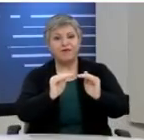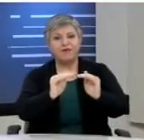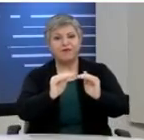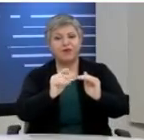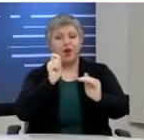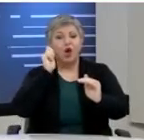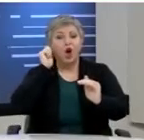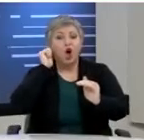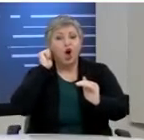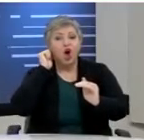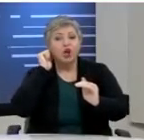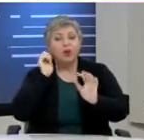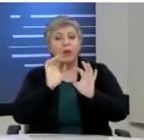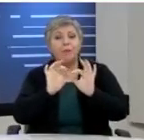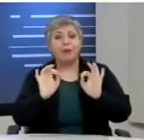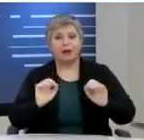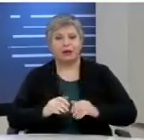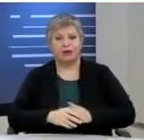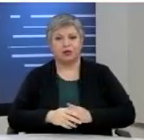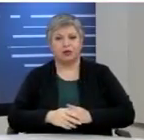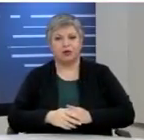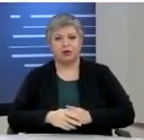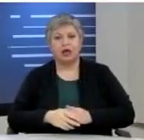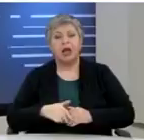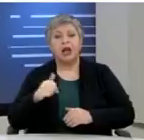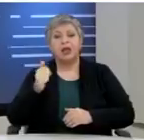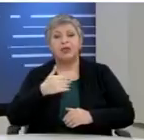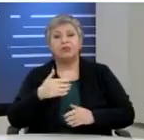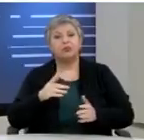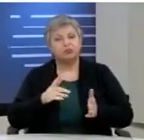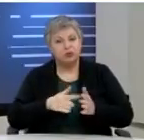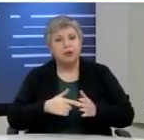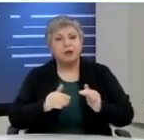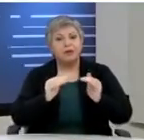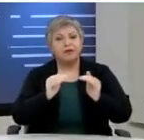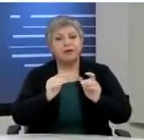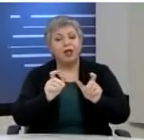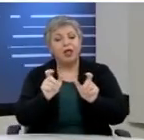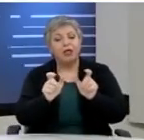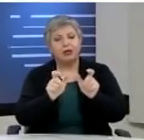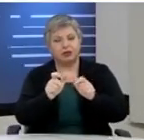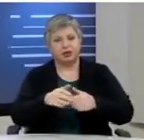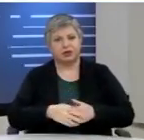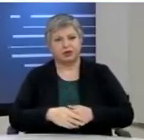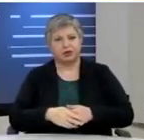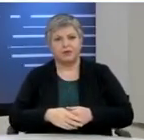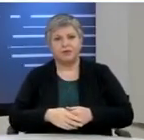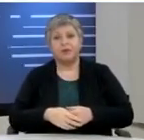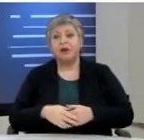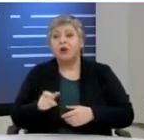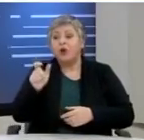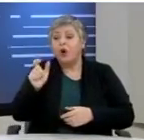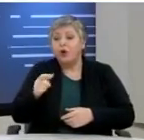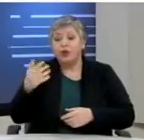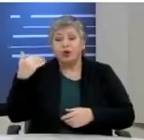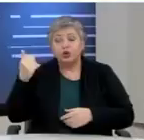Μακεδονία. Και να μην δεχόμαστε να μείνει με ένα σύνθετο όνομα. Και πρόσθεση. Αυτή την ώρα